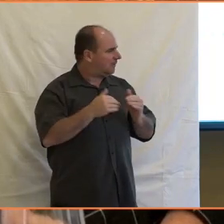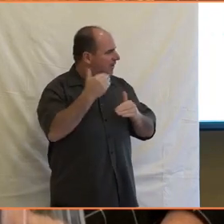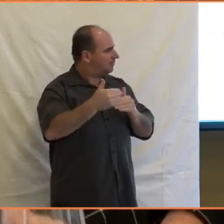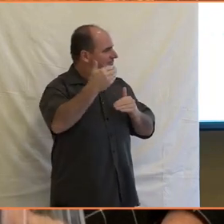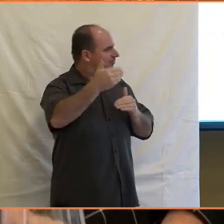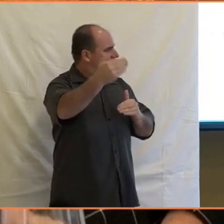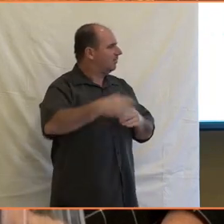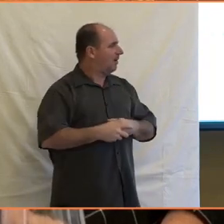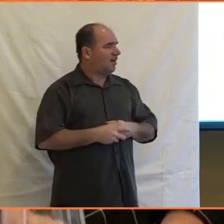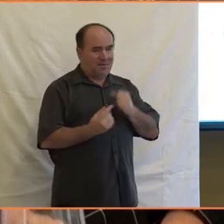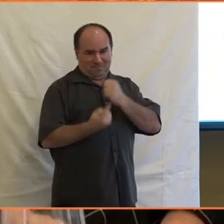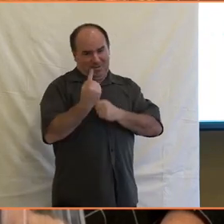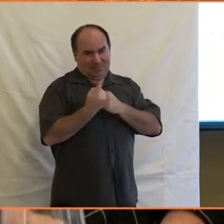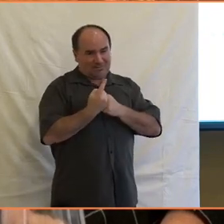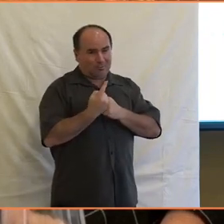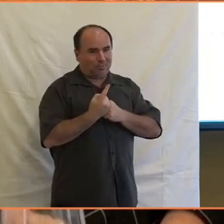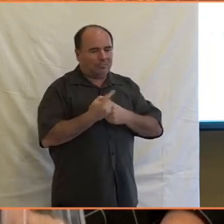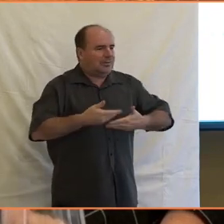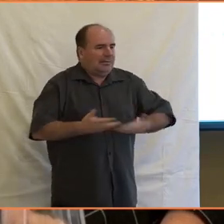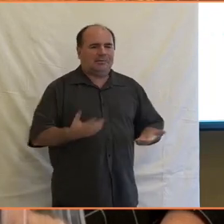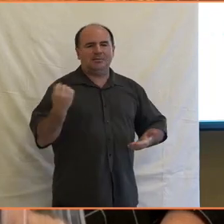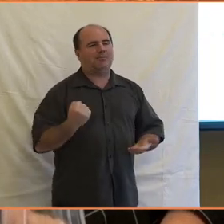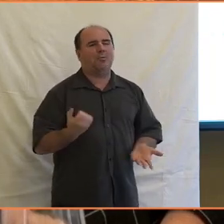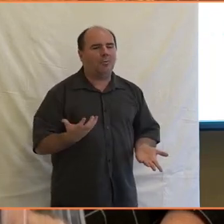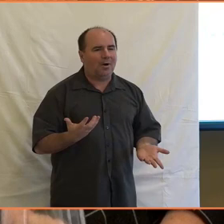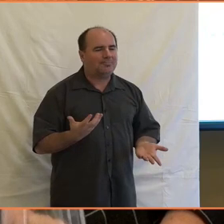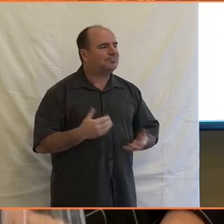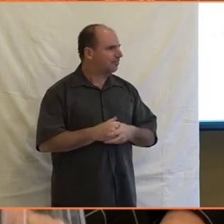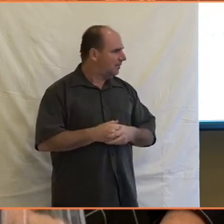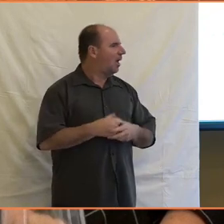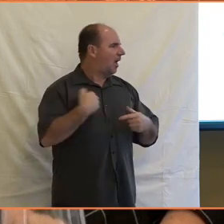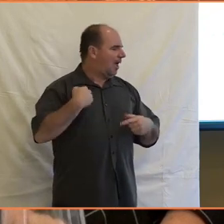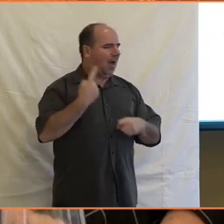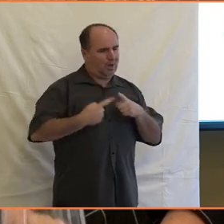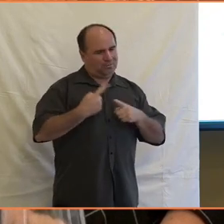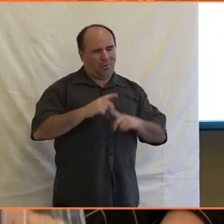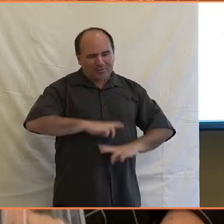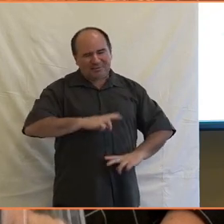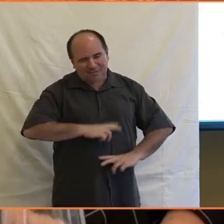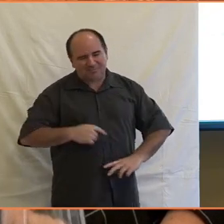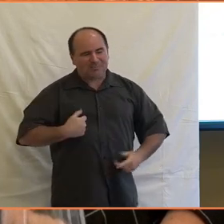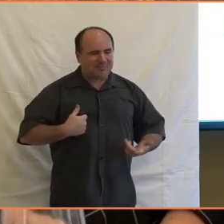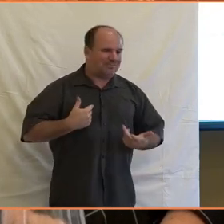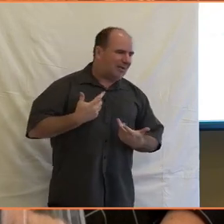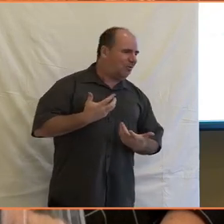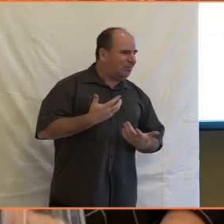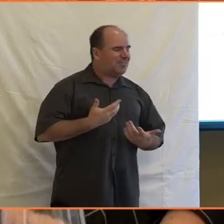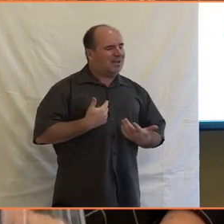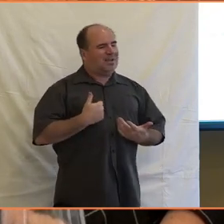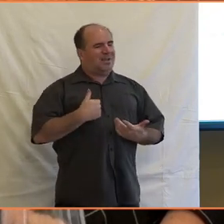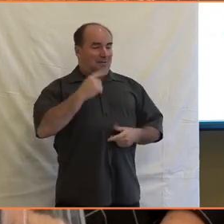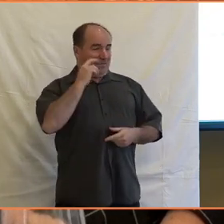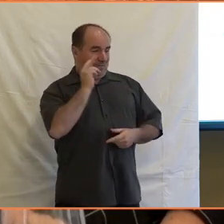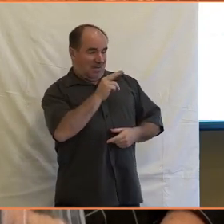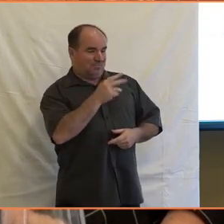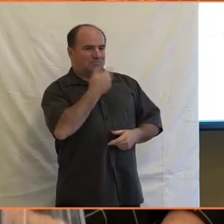se nakonec vlastně nic jako funkčního neudělá. Jo. A já trochu trpím vždycky, když se dostanu jako k tomu, jak to funguje v Čechách a jak se o